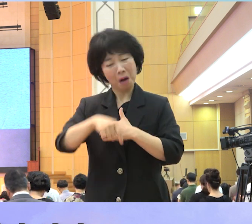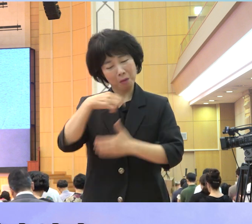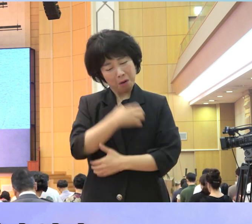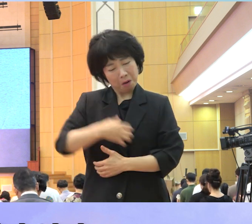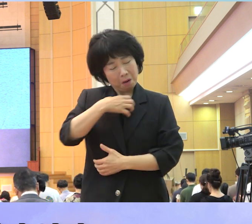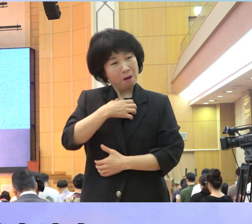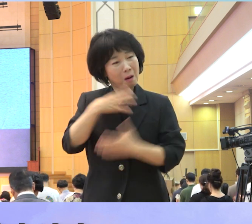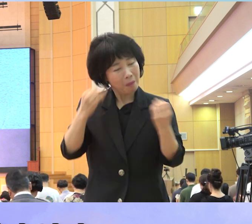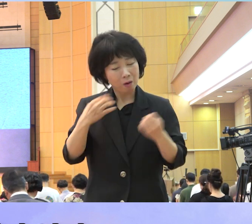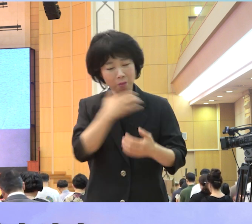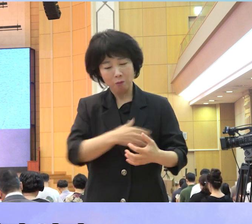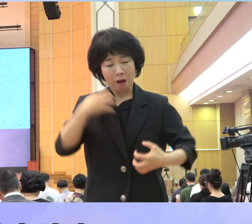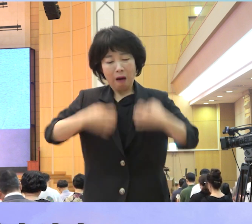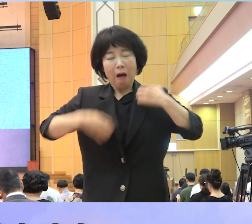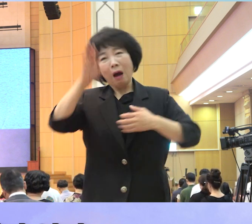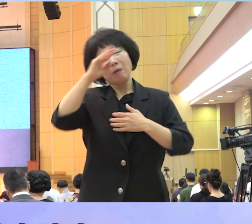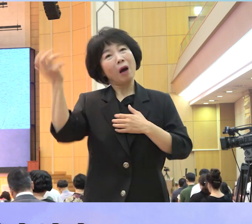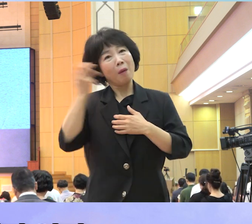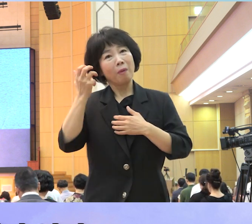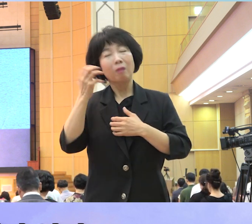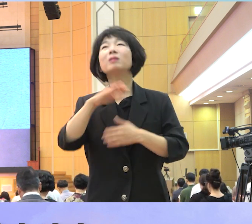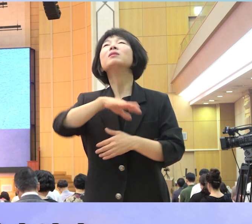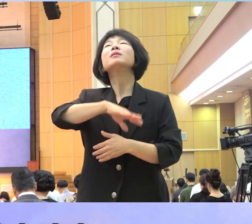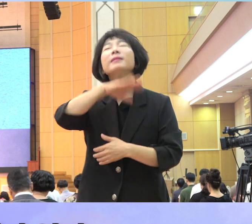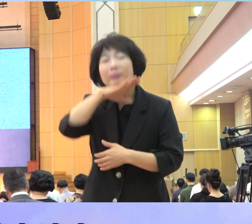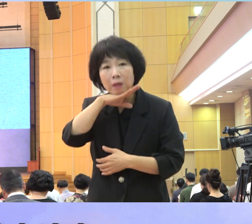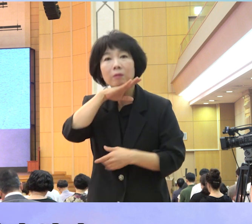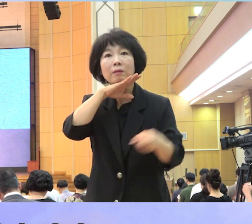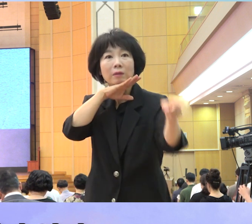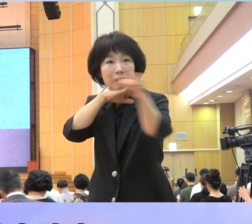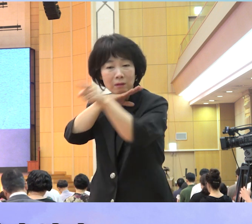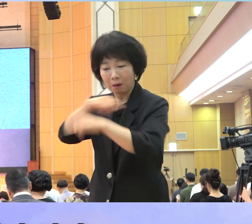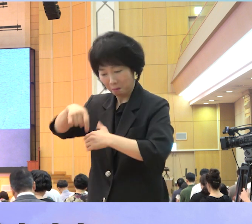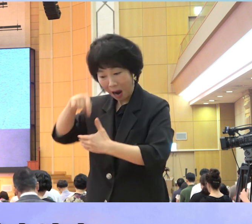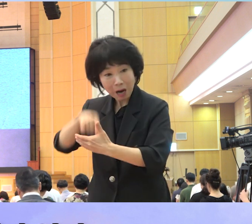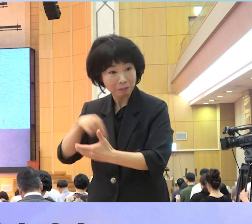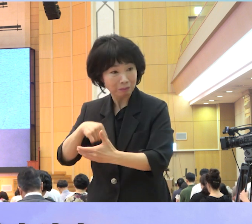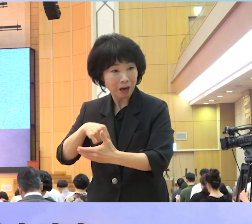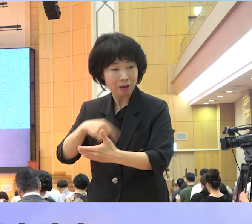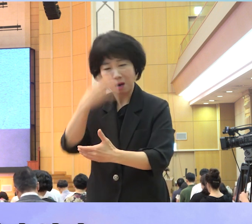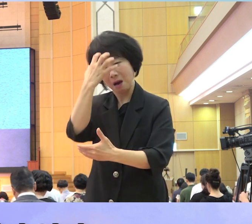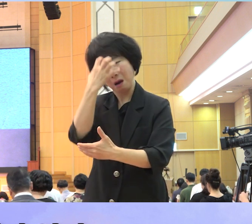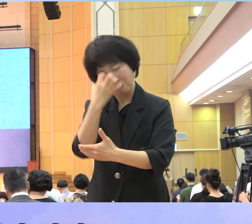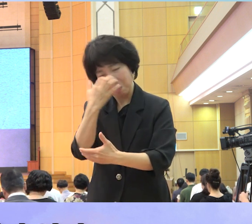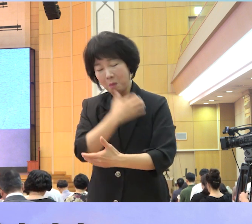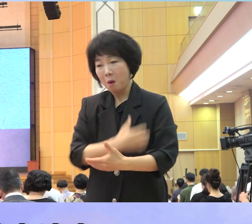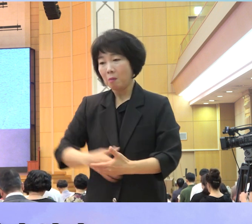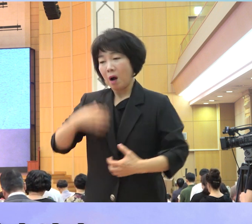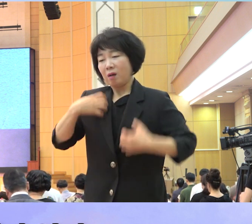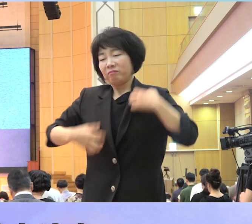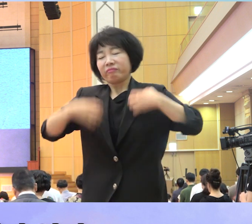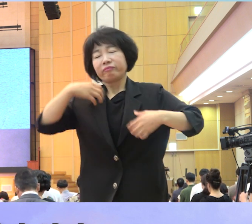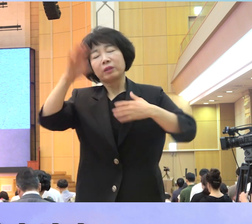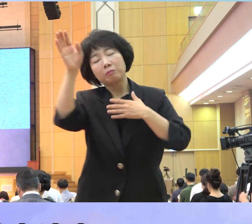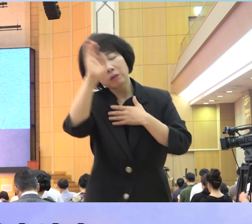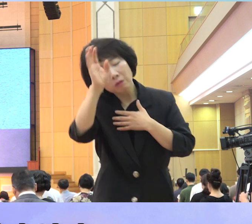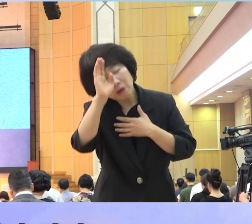물론 기다릴 겁니다. 하지만 주님, 이 마음과 몸에 병이